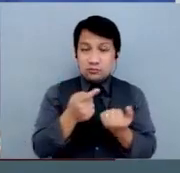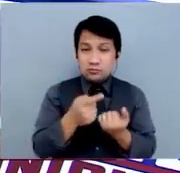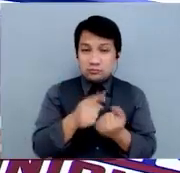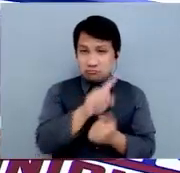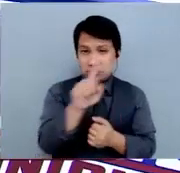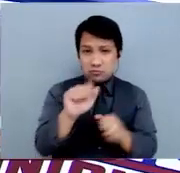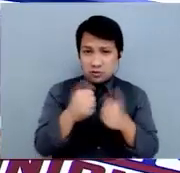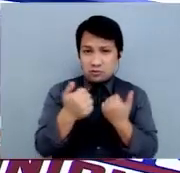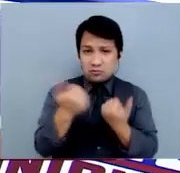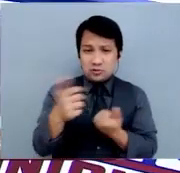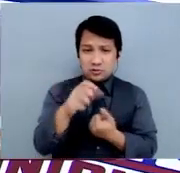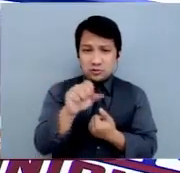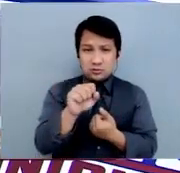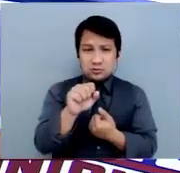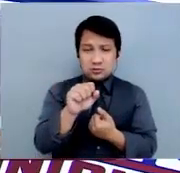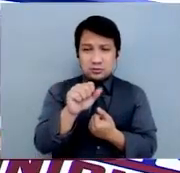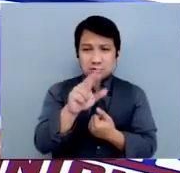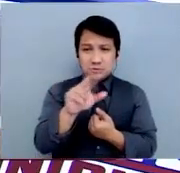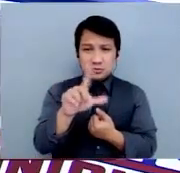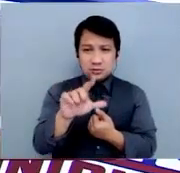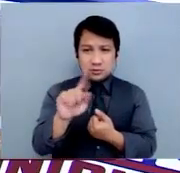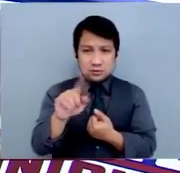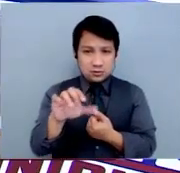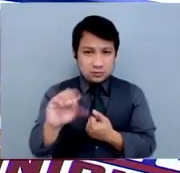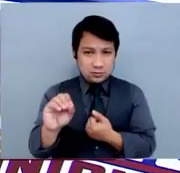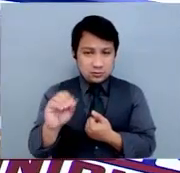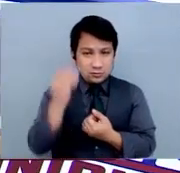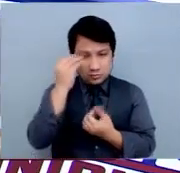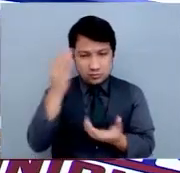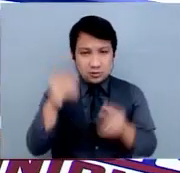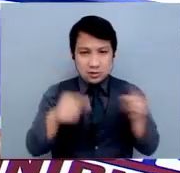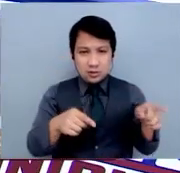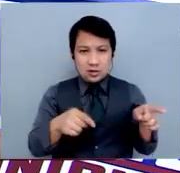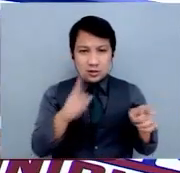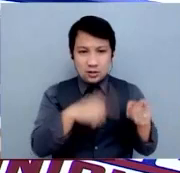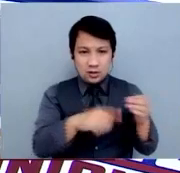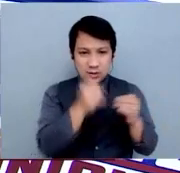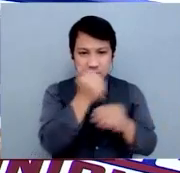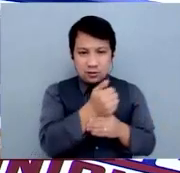sa San Lazaro? Well, I understand kasi